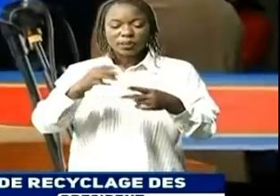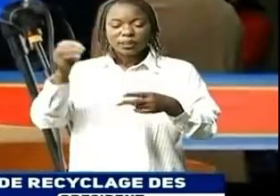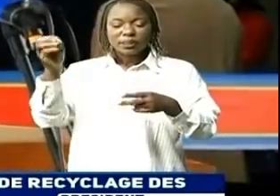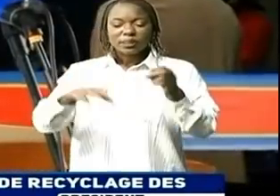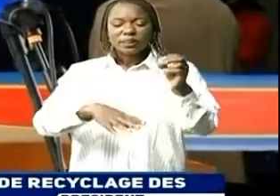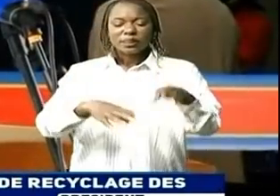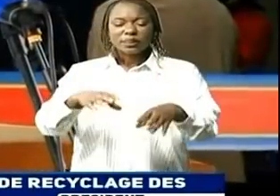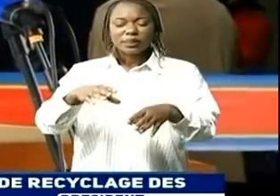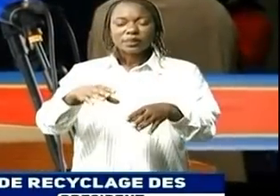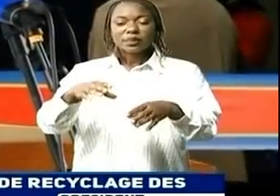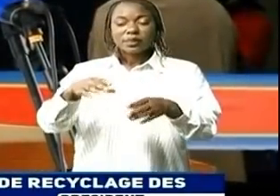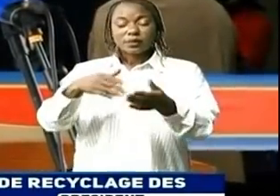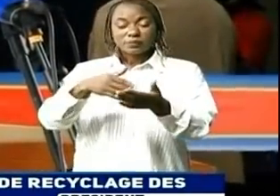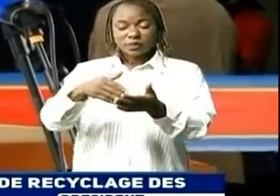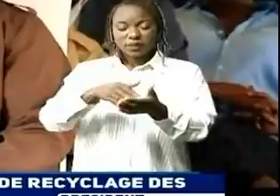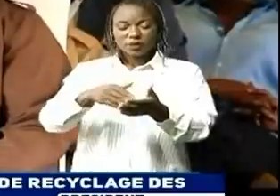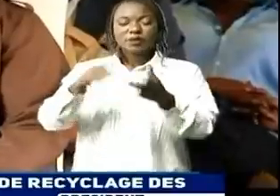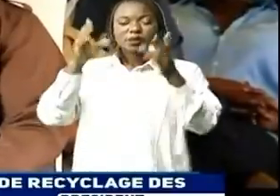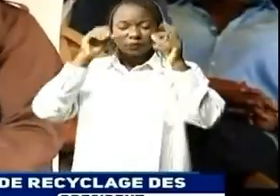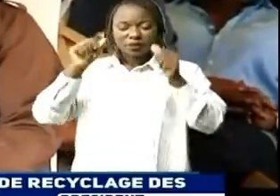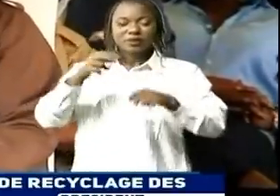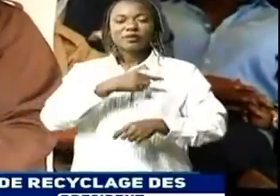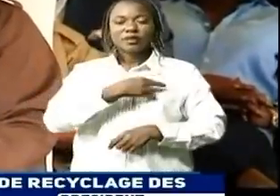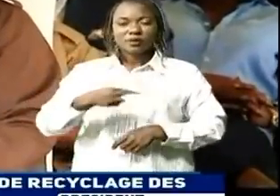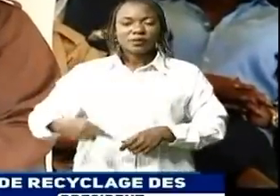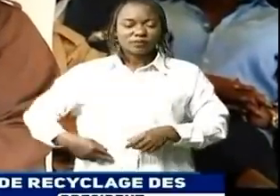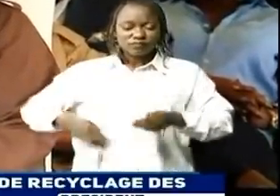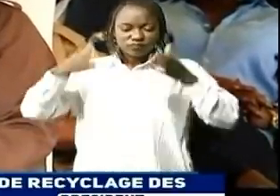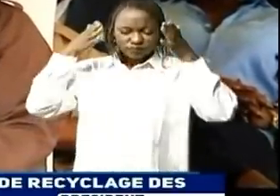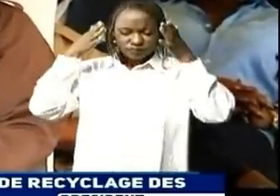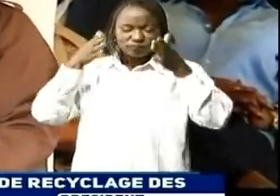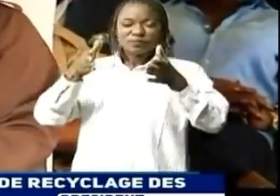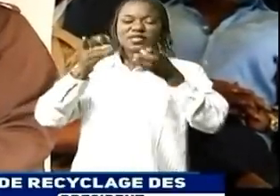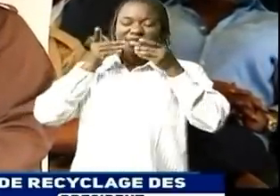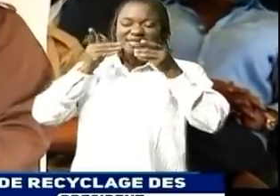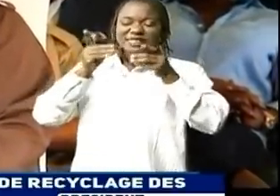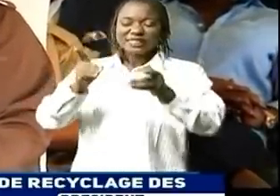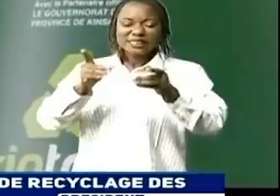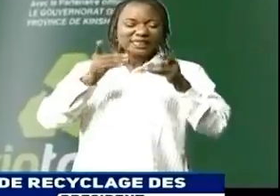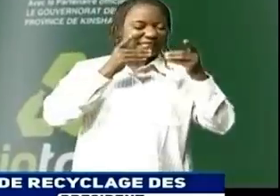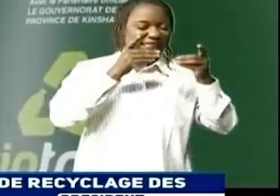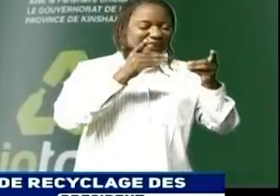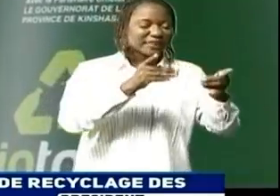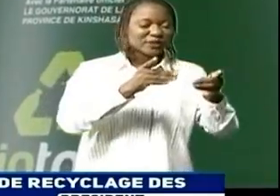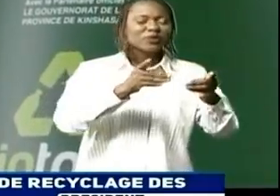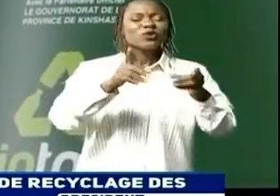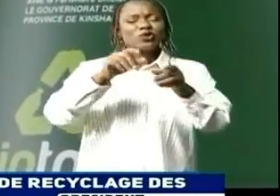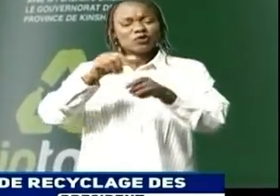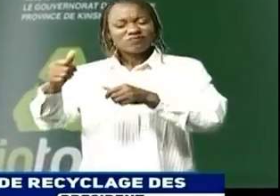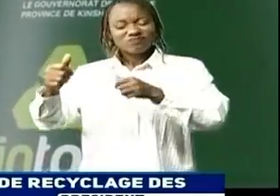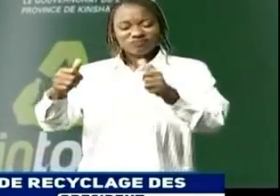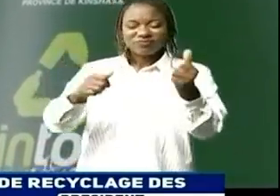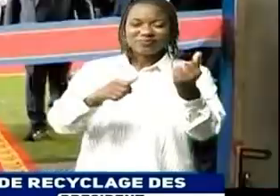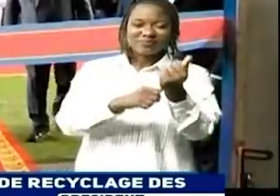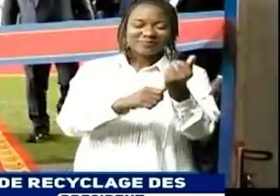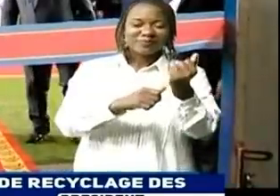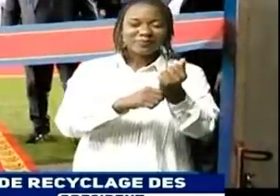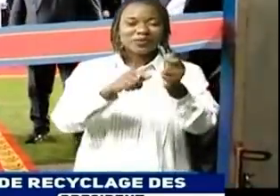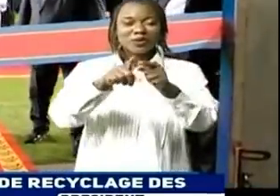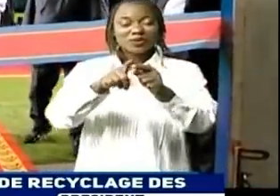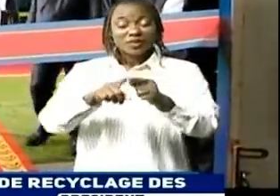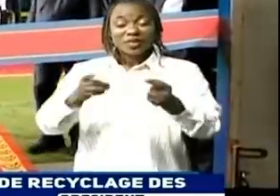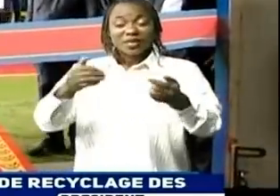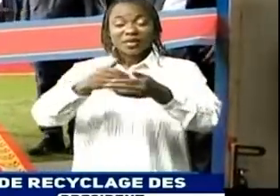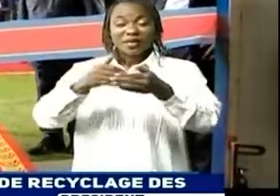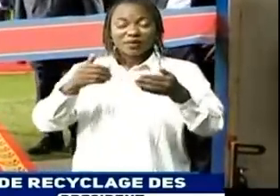a-t-elle indiqué. Le président de la République a suivi attentivement les différentes allocutions des circonstances avant de procéder